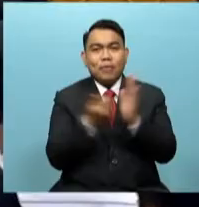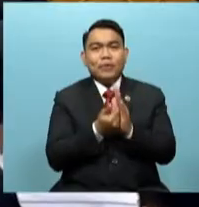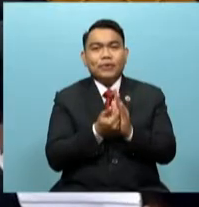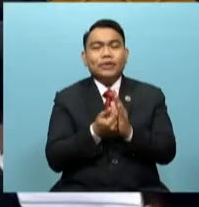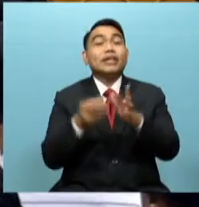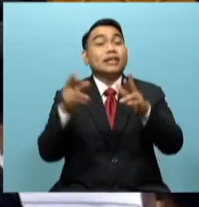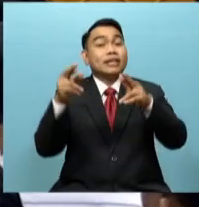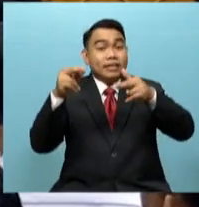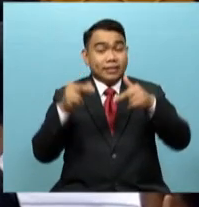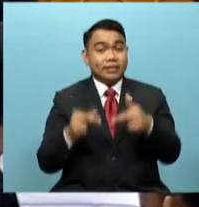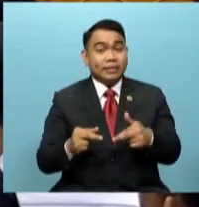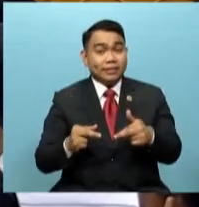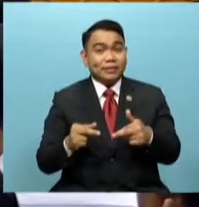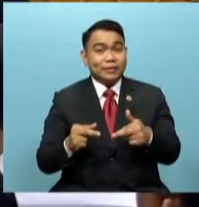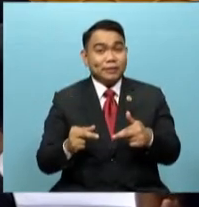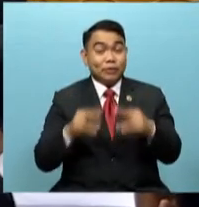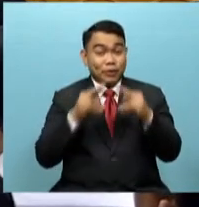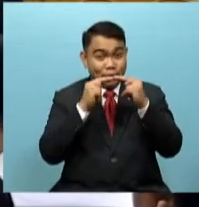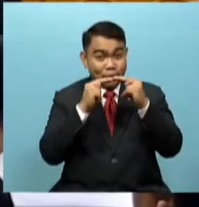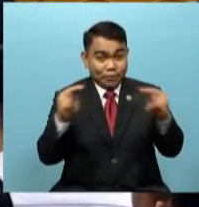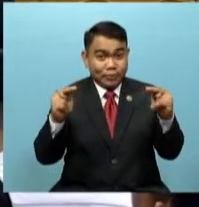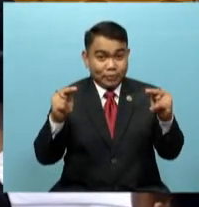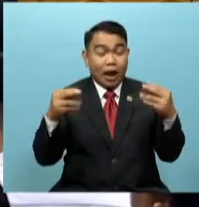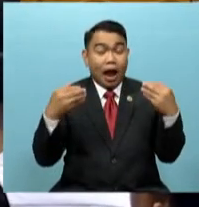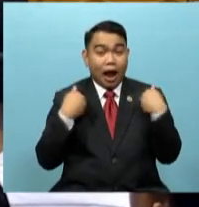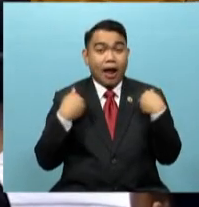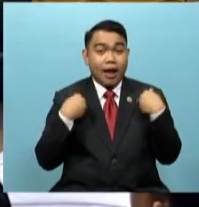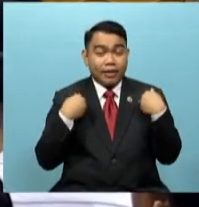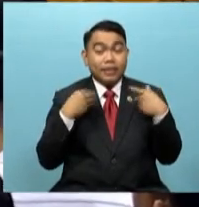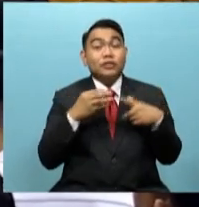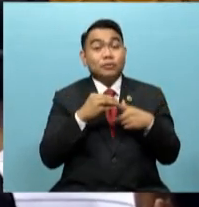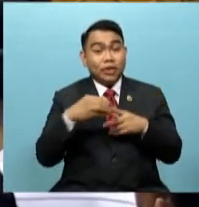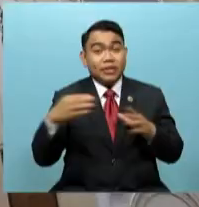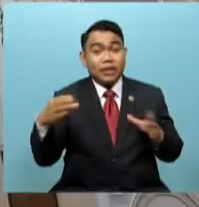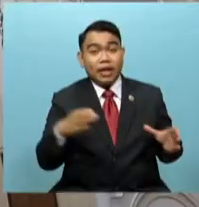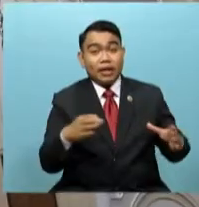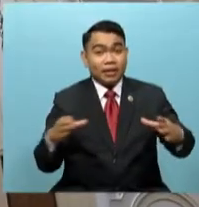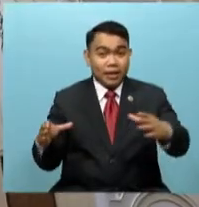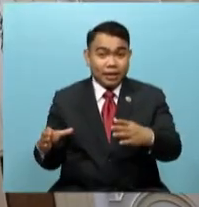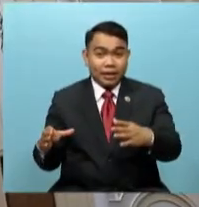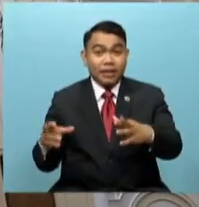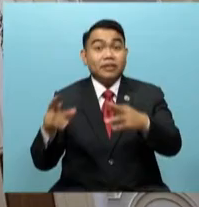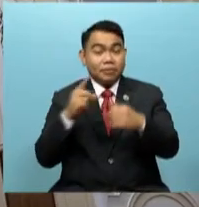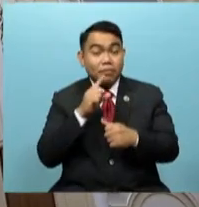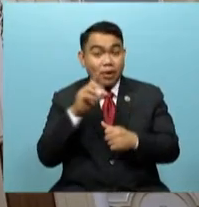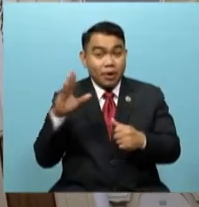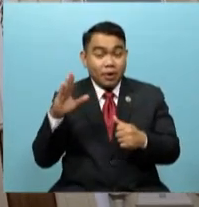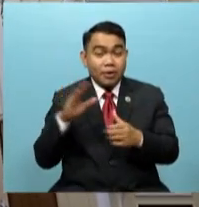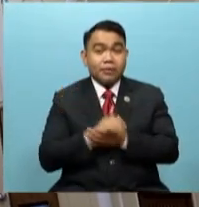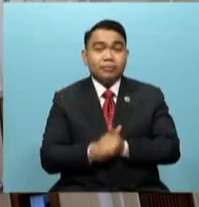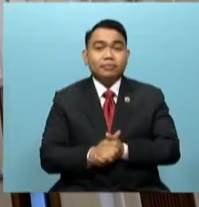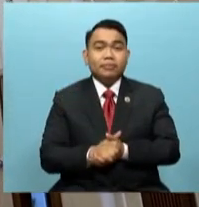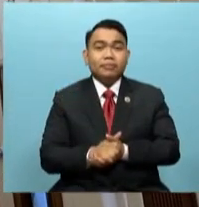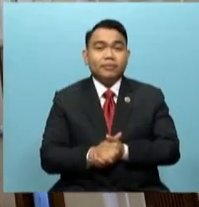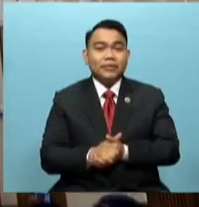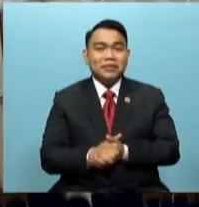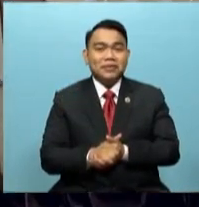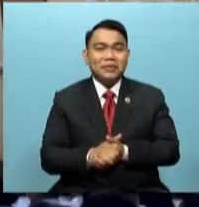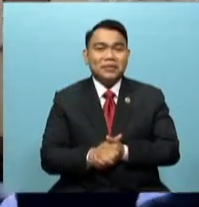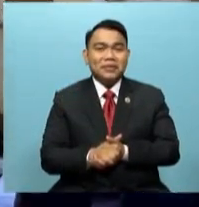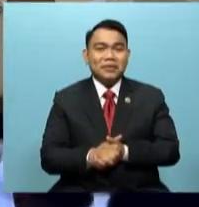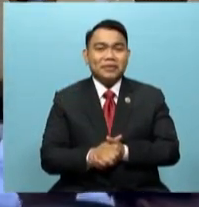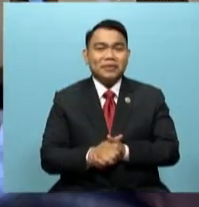po nila ang balita na magkakaroon ng tanging pagtitipon at panunumpa ay nasabi po nila na